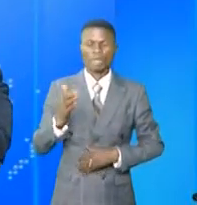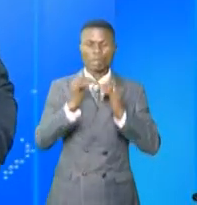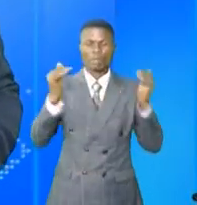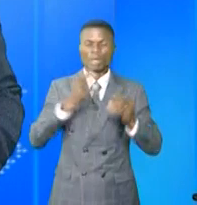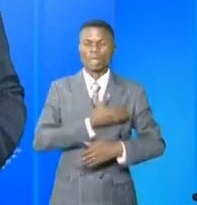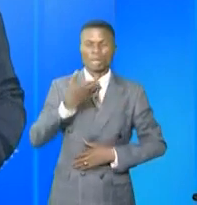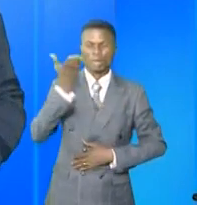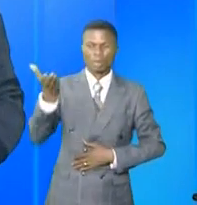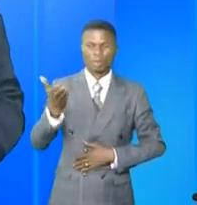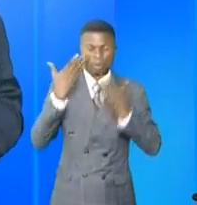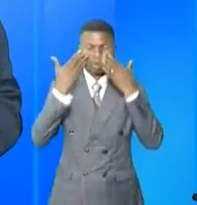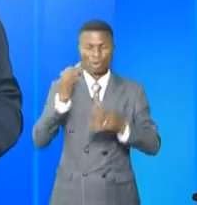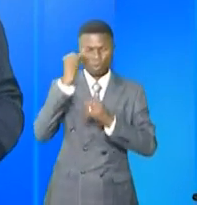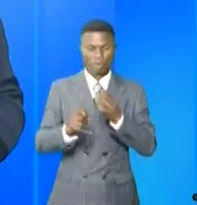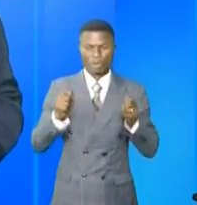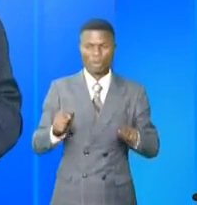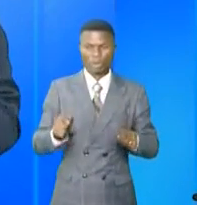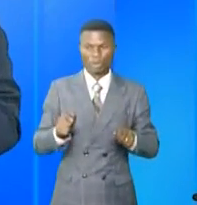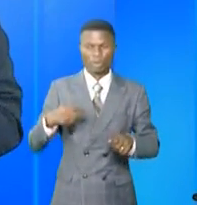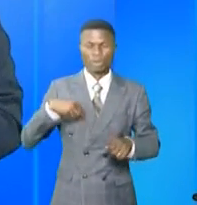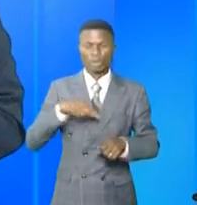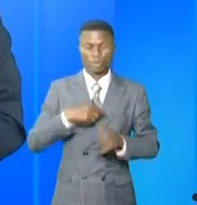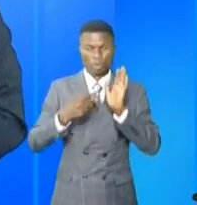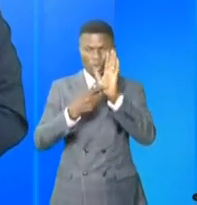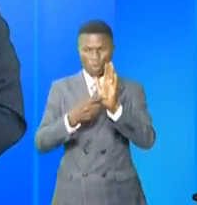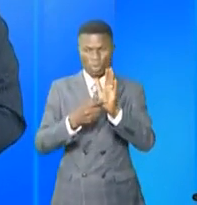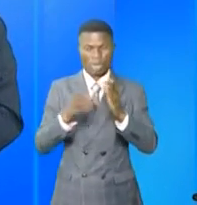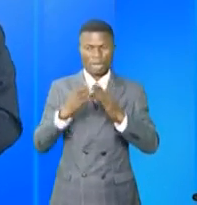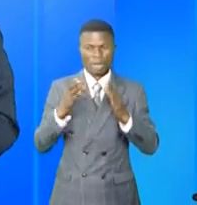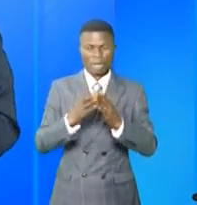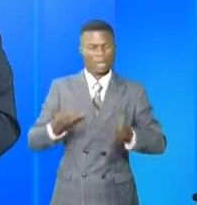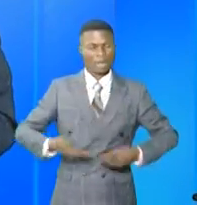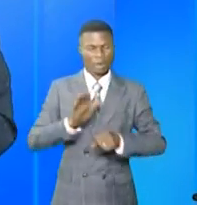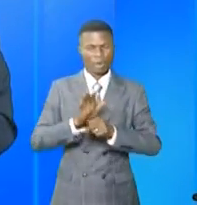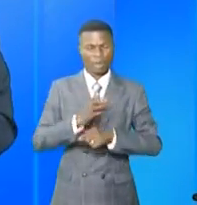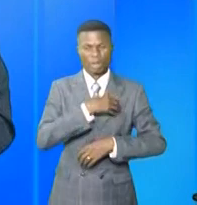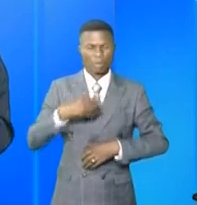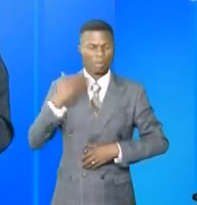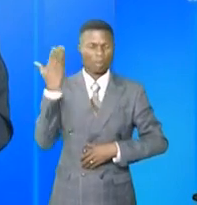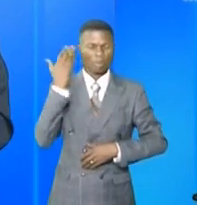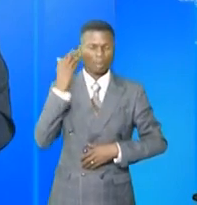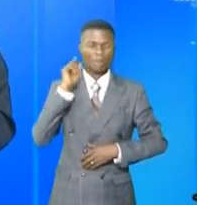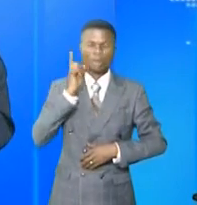âme. Voilà tout pour ce journal que nous vous avons présenté avec un grand plaisir. Mesdames, Messieurs, merci à